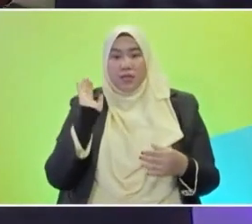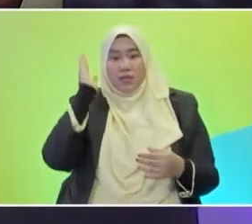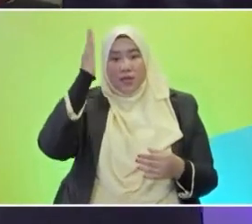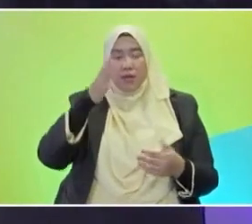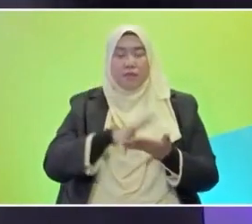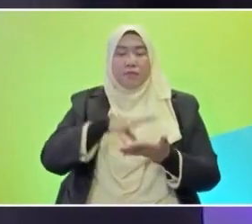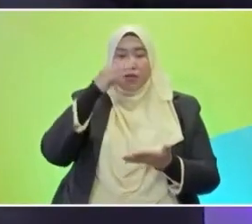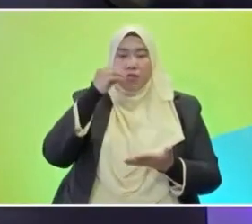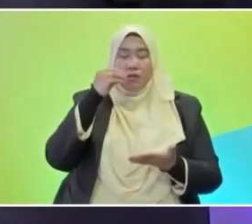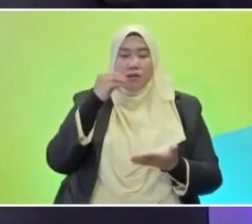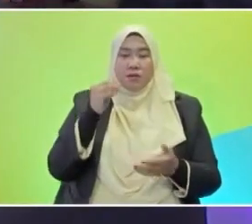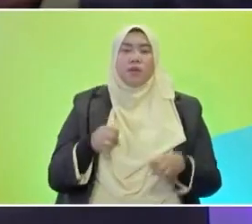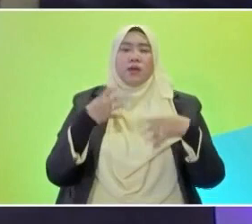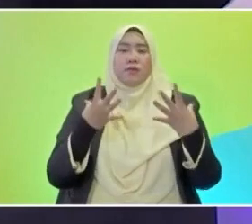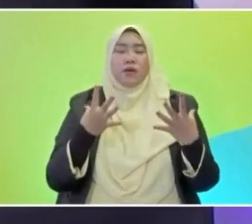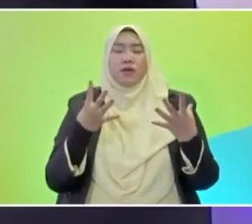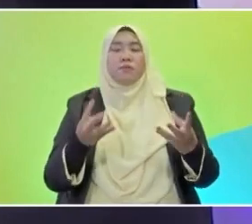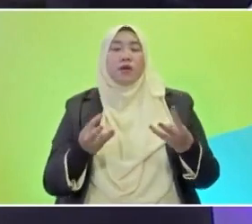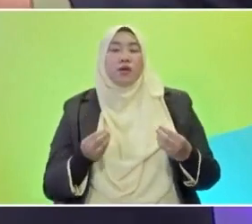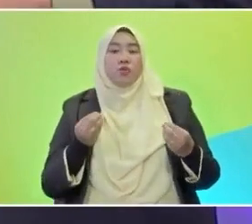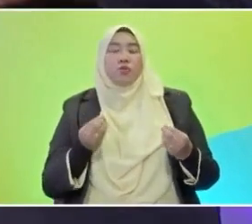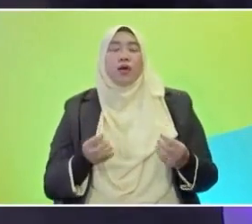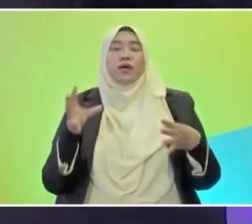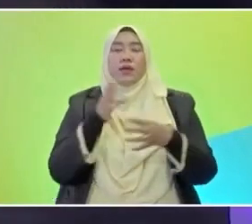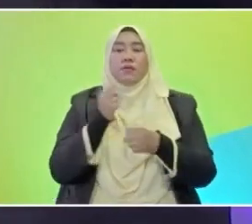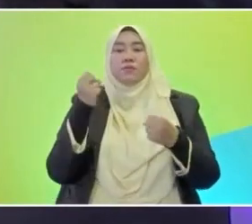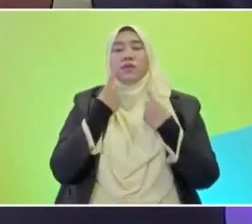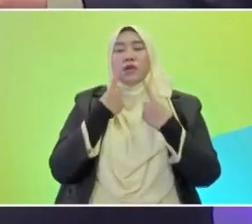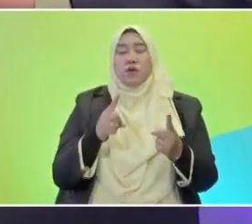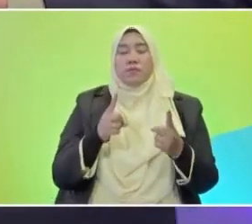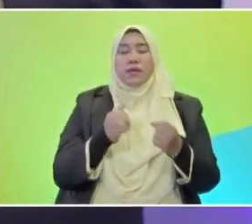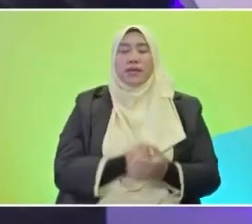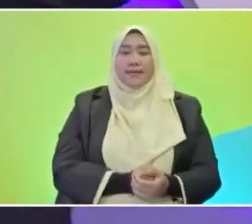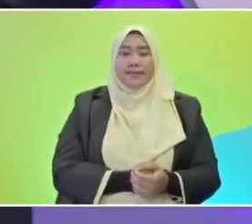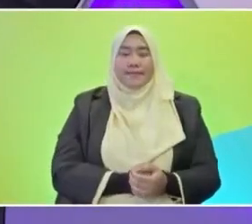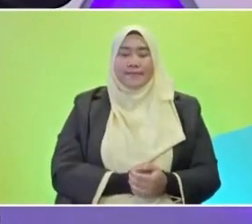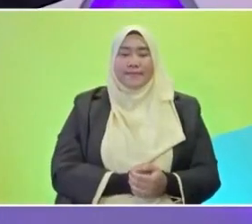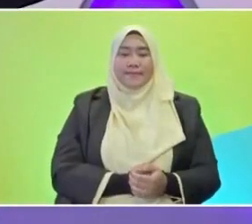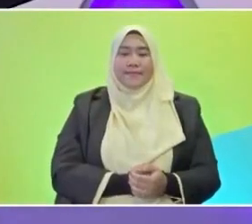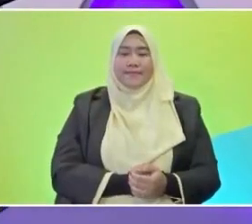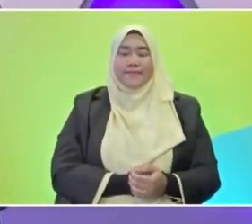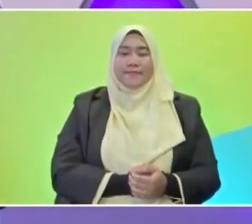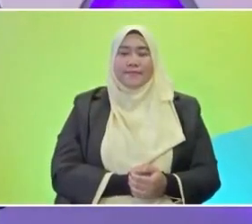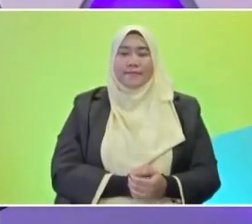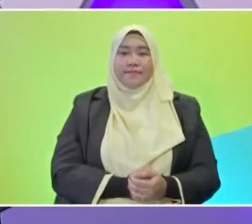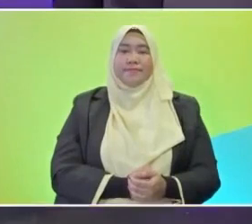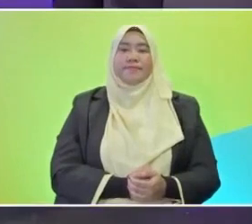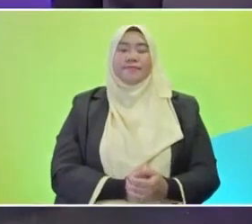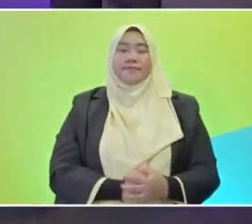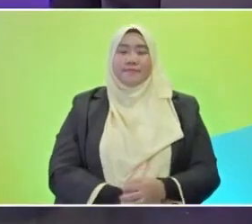mendapatkan jawaban bagi operasi yang kita gunakan atau punya Kita sesuaikan pada soal lain baik kita tidak memiliki